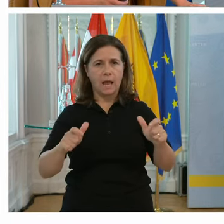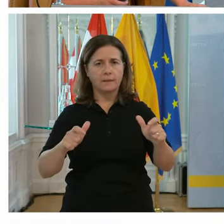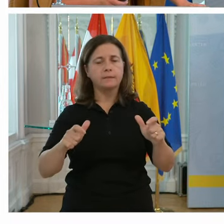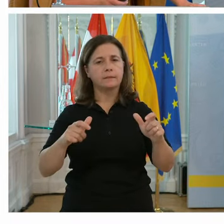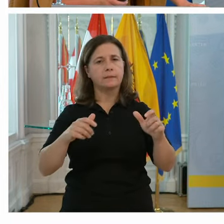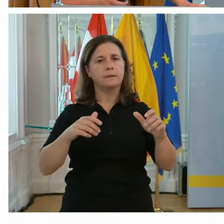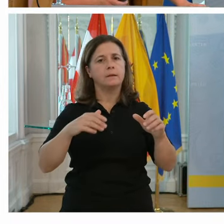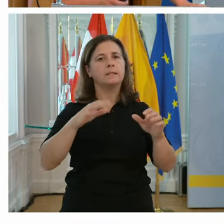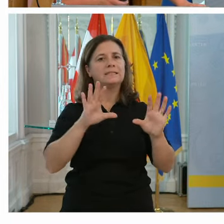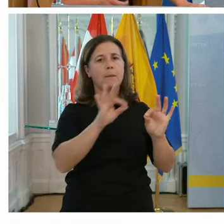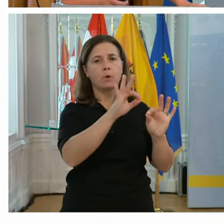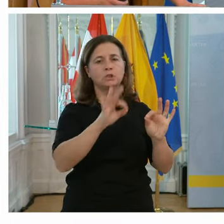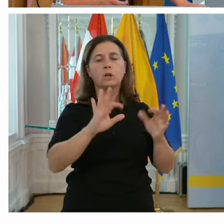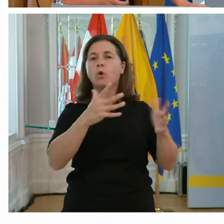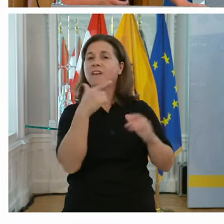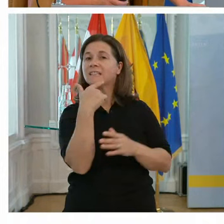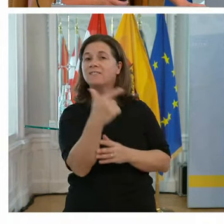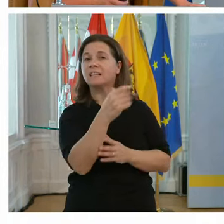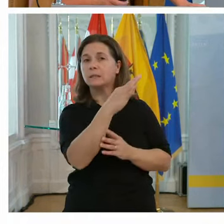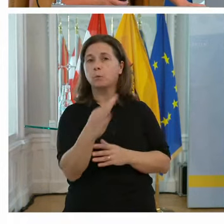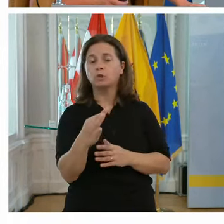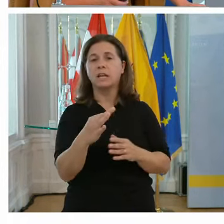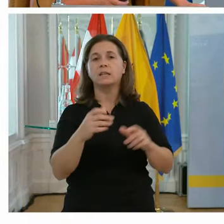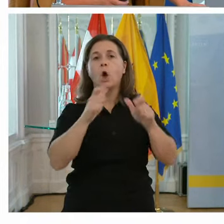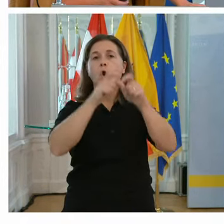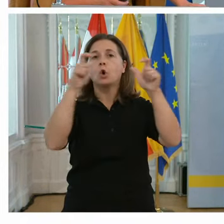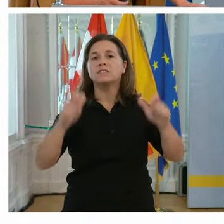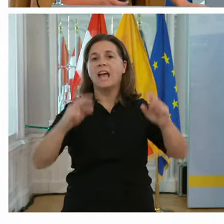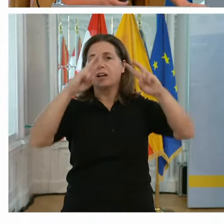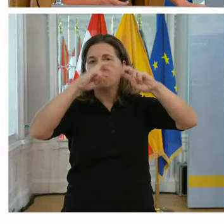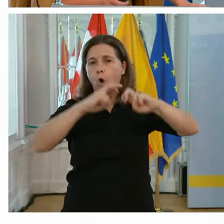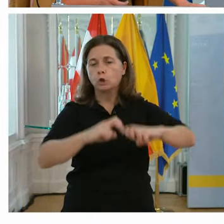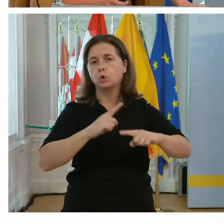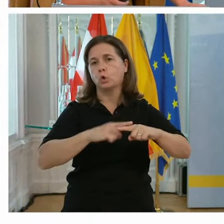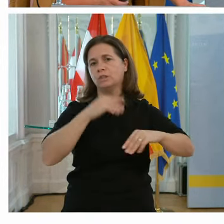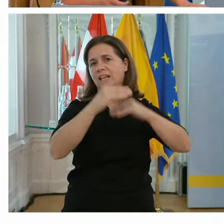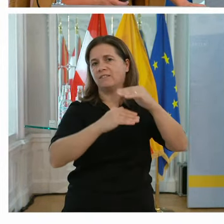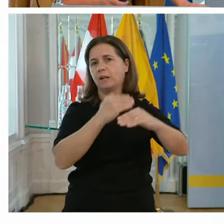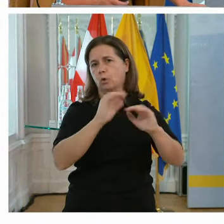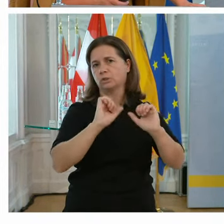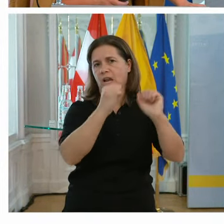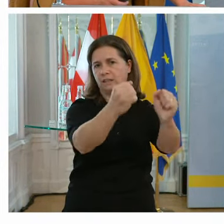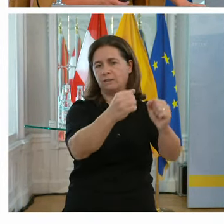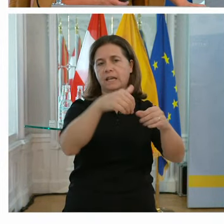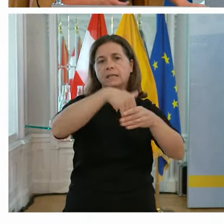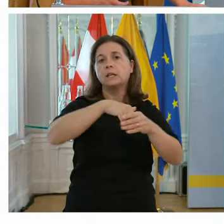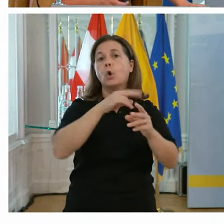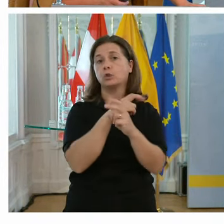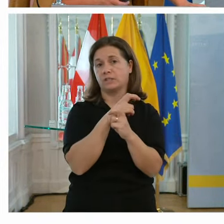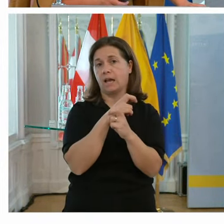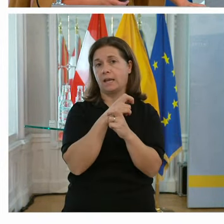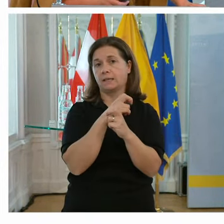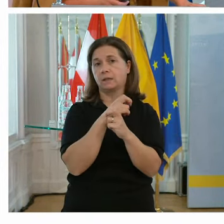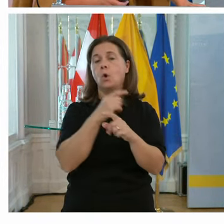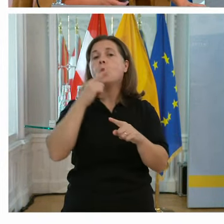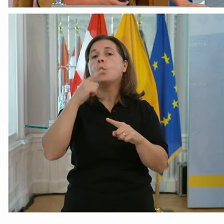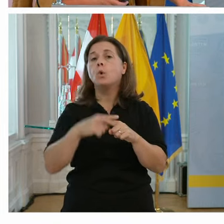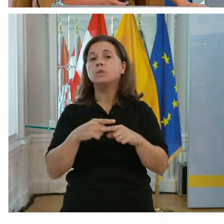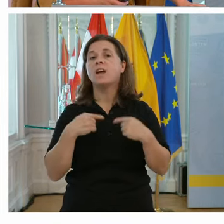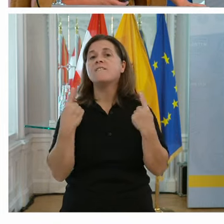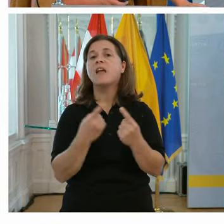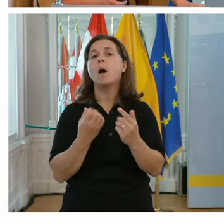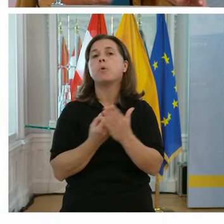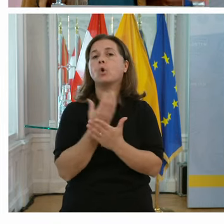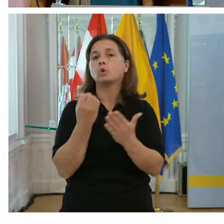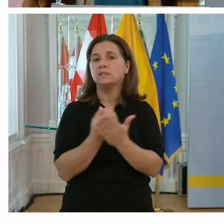Wir haben etwa 20% der Konzernforschung und Entwicklungsaktivitäten in Österreich. Und wir